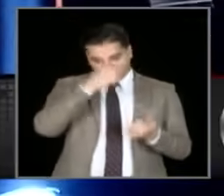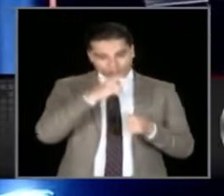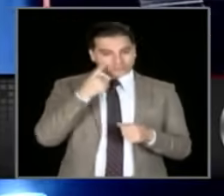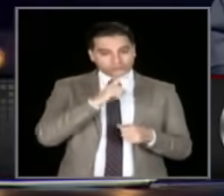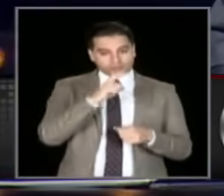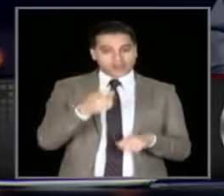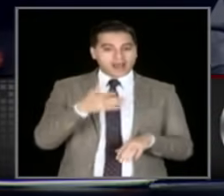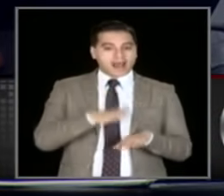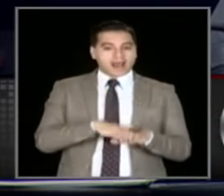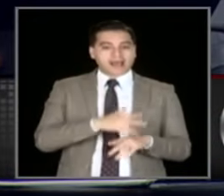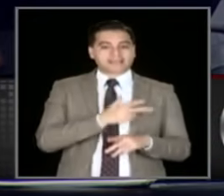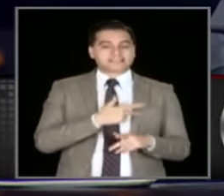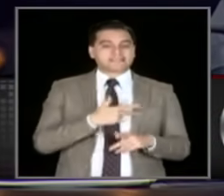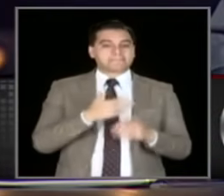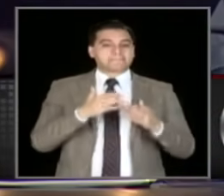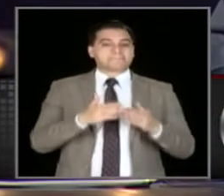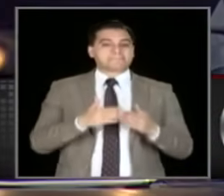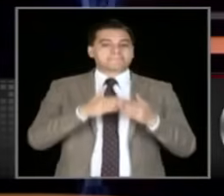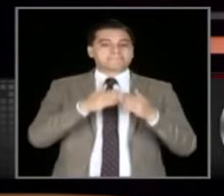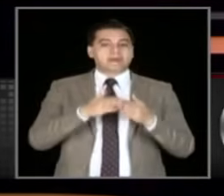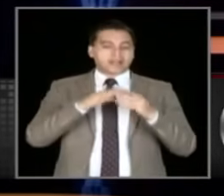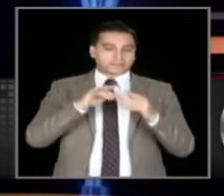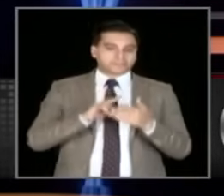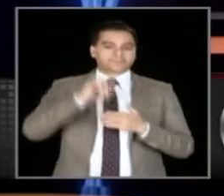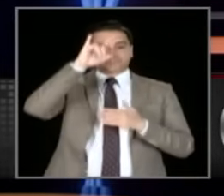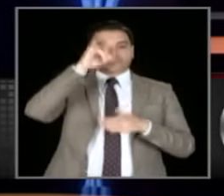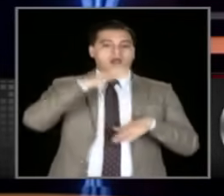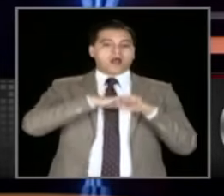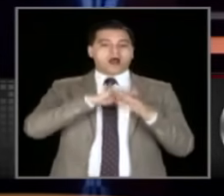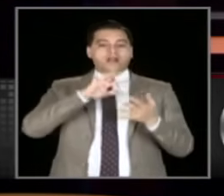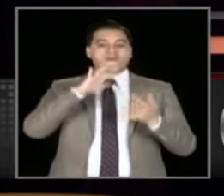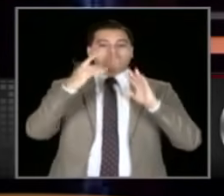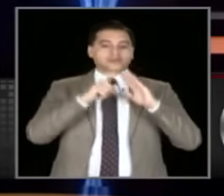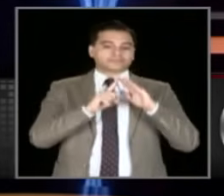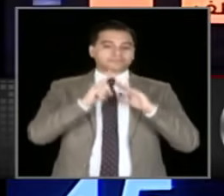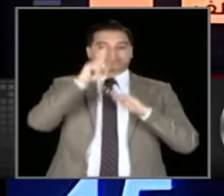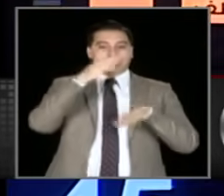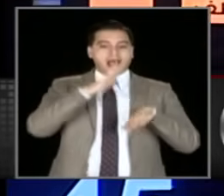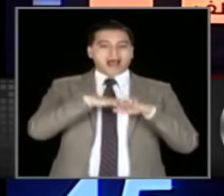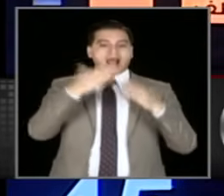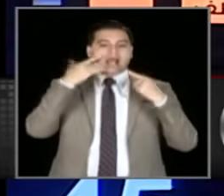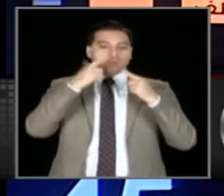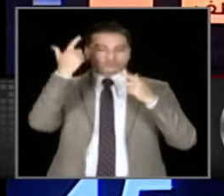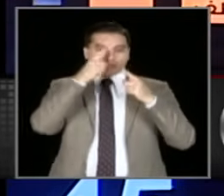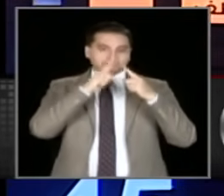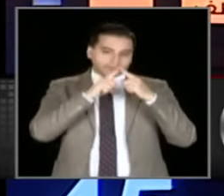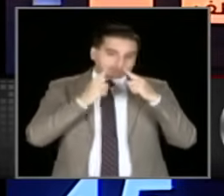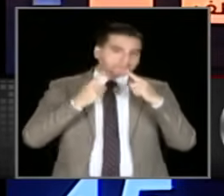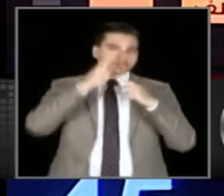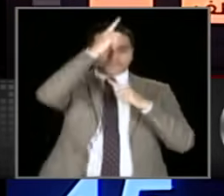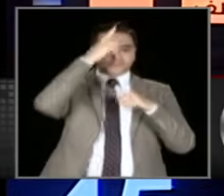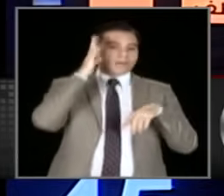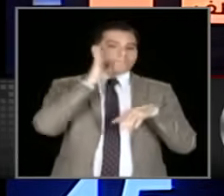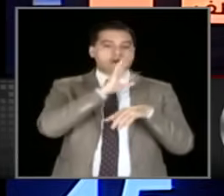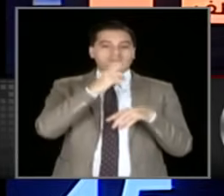ما هو اسم المركبة الفضائية الوحيدة التي تجاوزت الغلاف الجوي للشمس عام